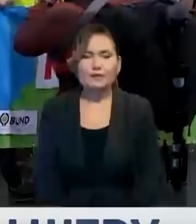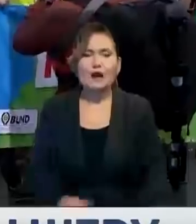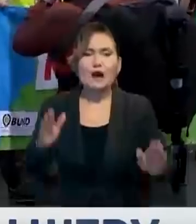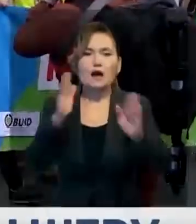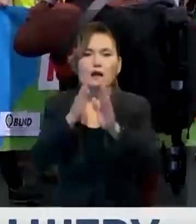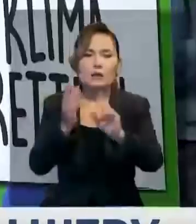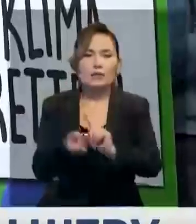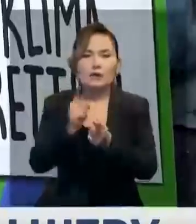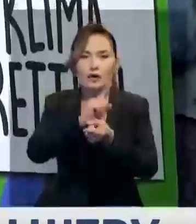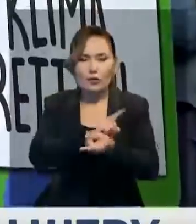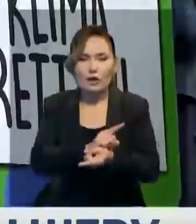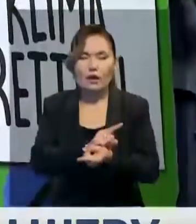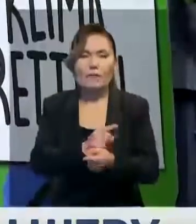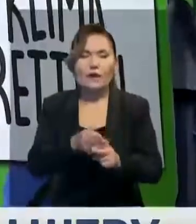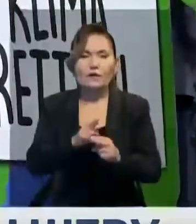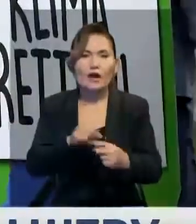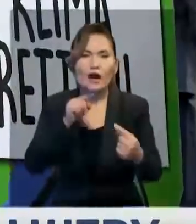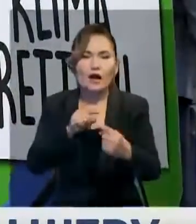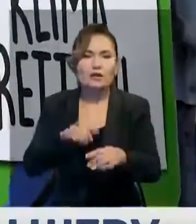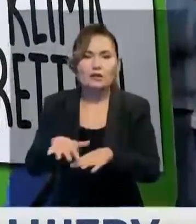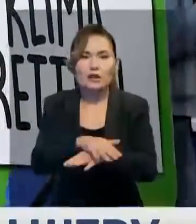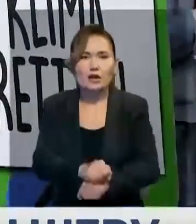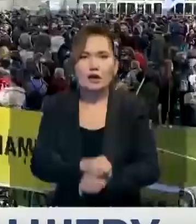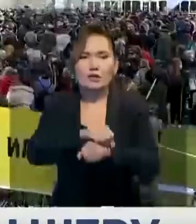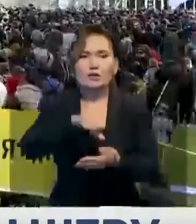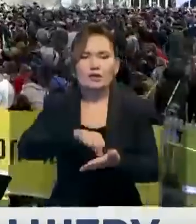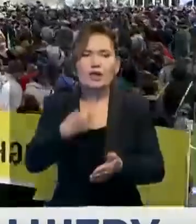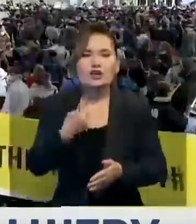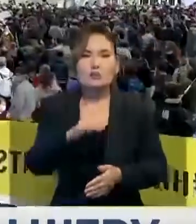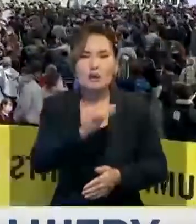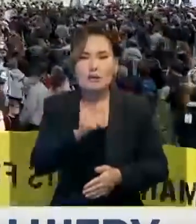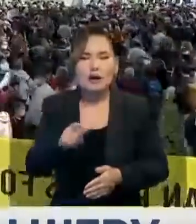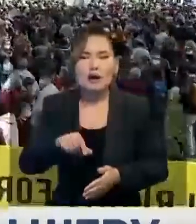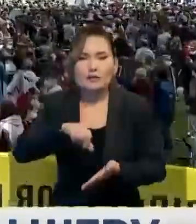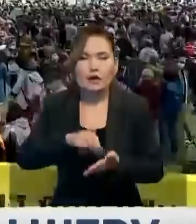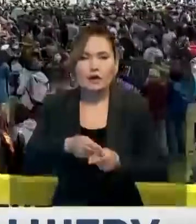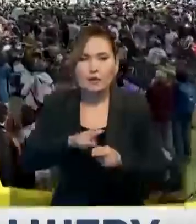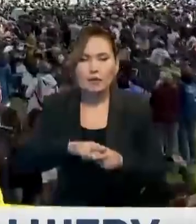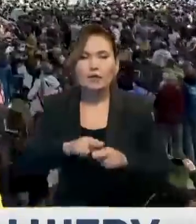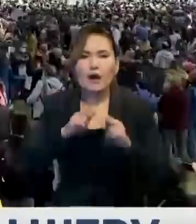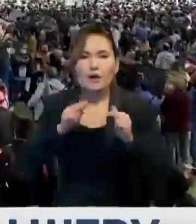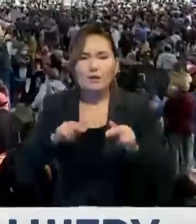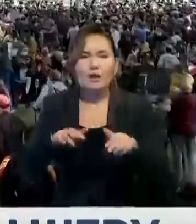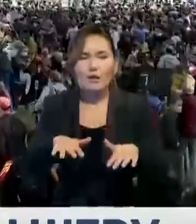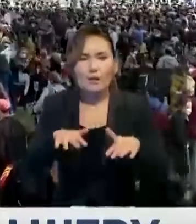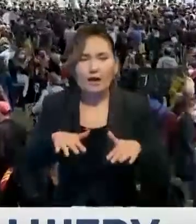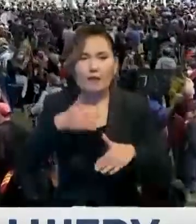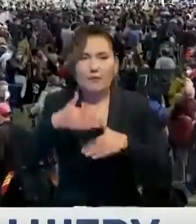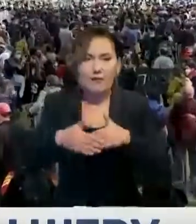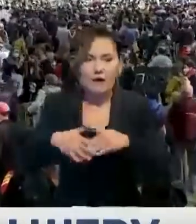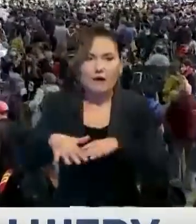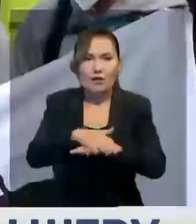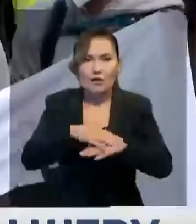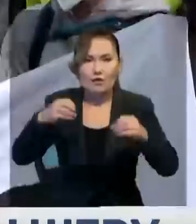Климаттың өзгеруіне қарсы шеруге 20 мыңға жуық адам қатысты. Шерушілер парламент ғимаратының алдына жиналған. Себебі екі күннен кейін елде